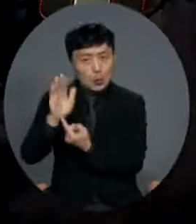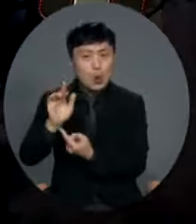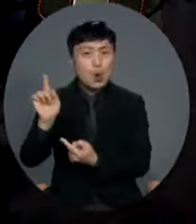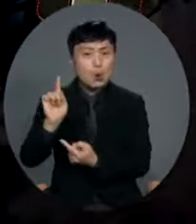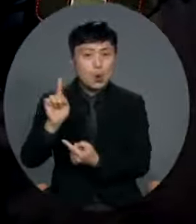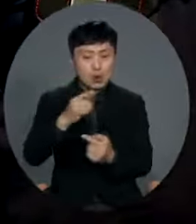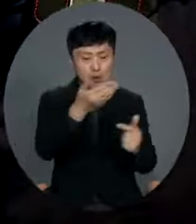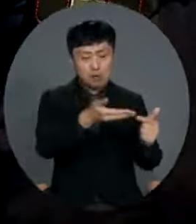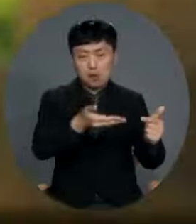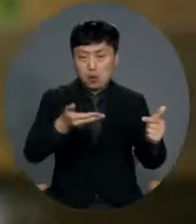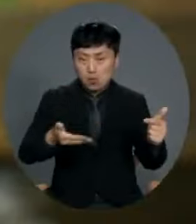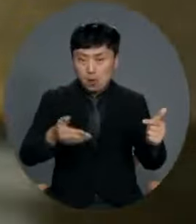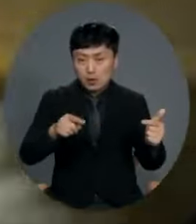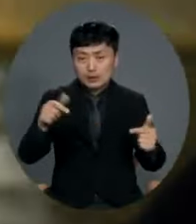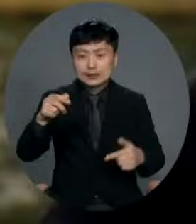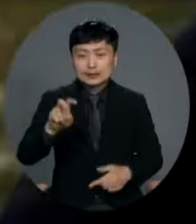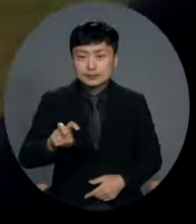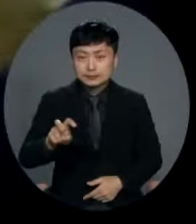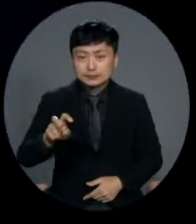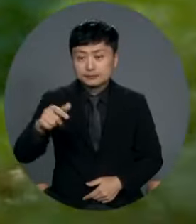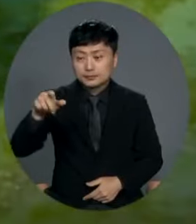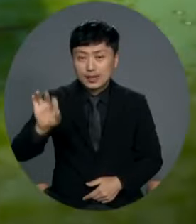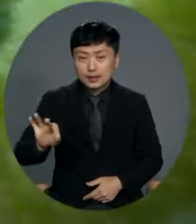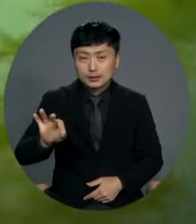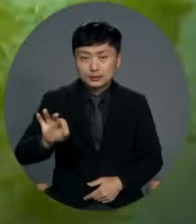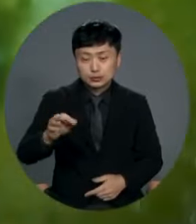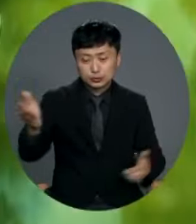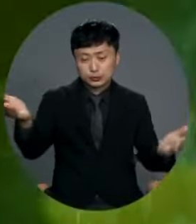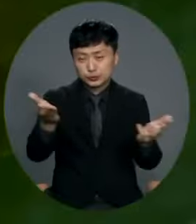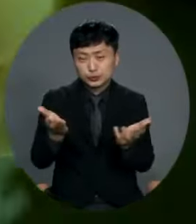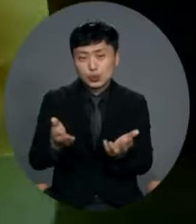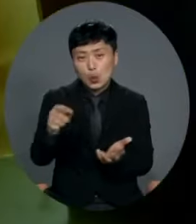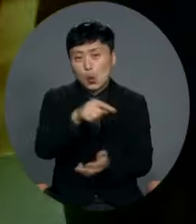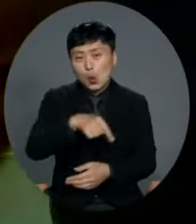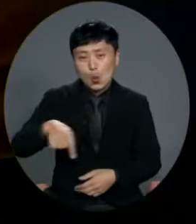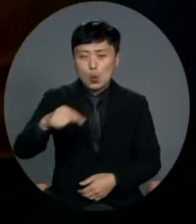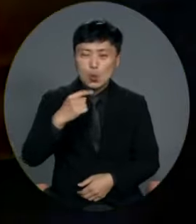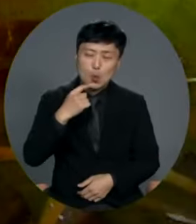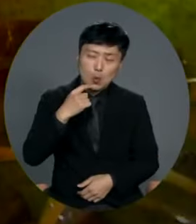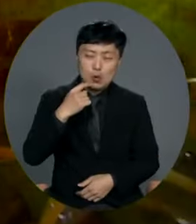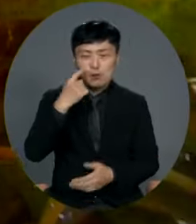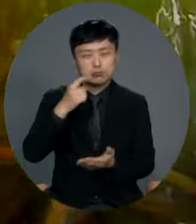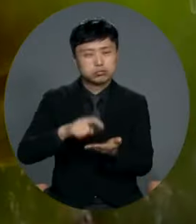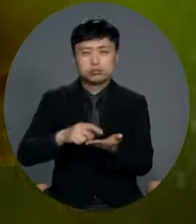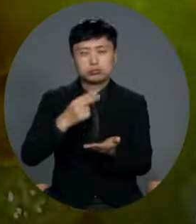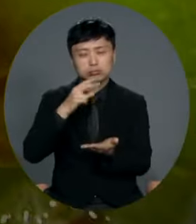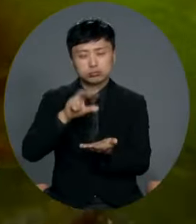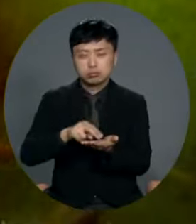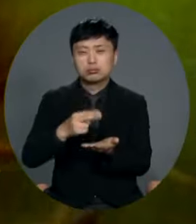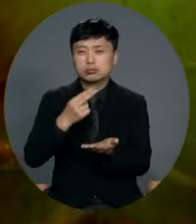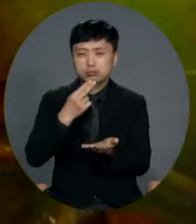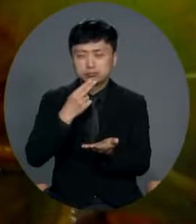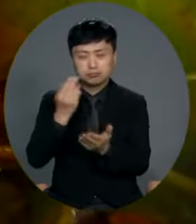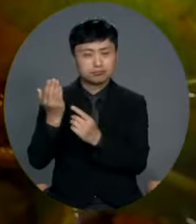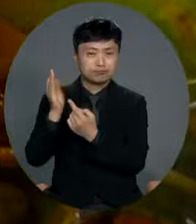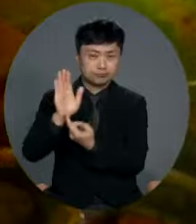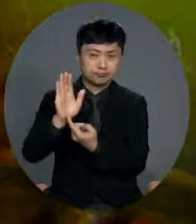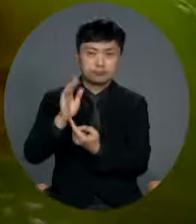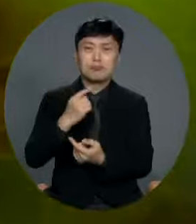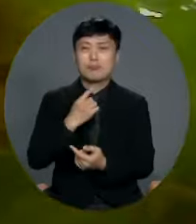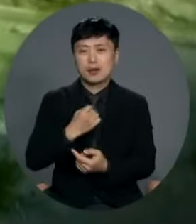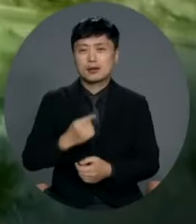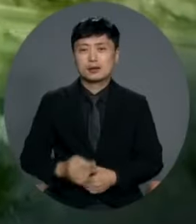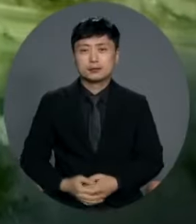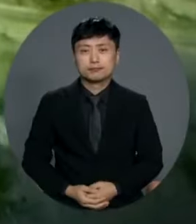결과 낙동강과 금강 주변 공기 중에서 마이크로 세틴이 검출되지 않았다면서 문제가 없다고 최근